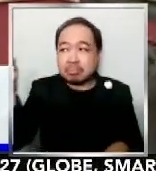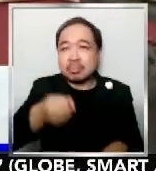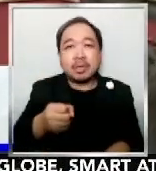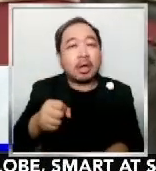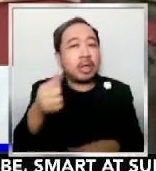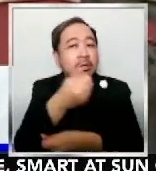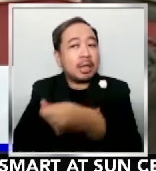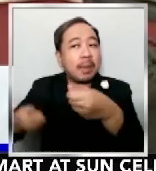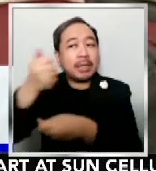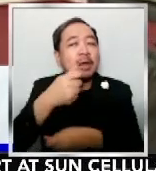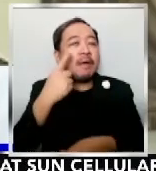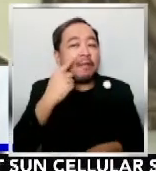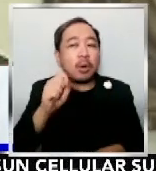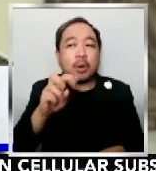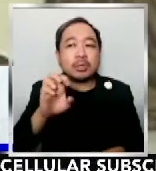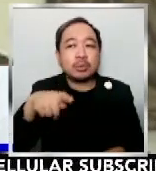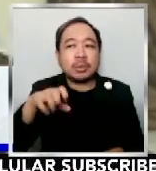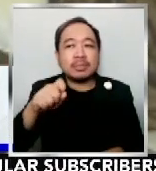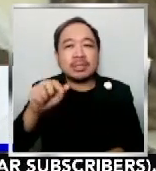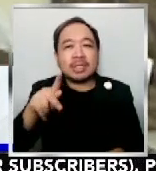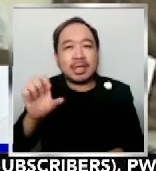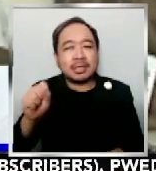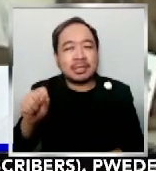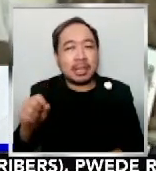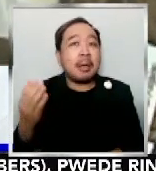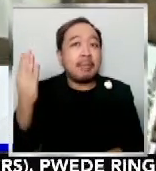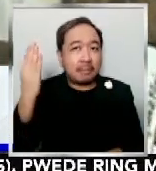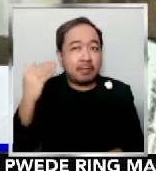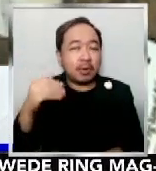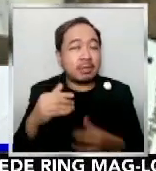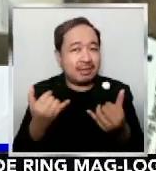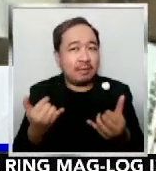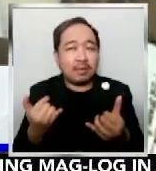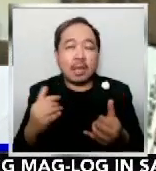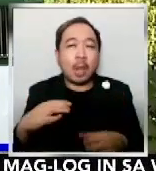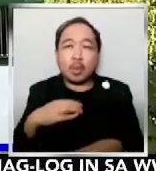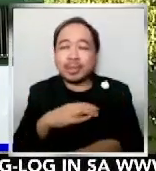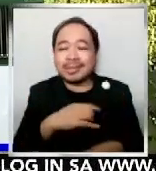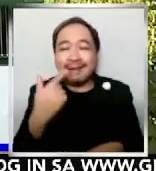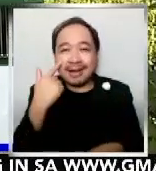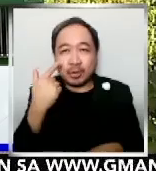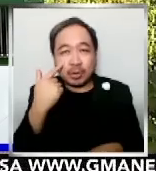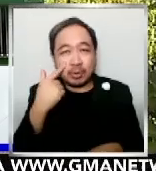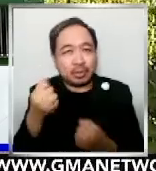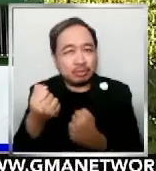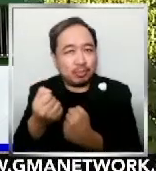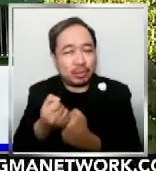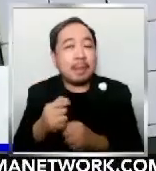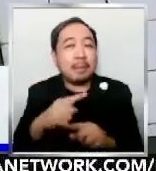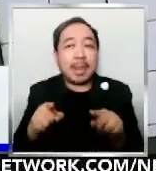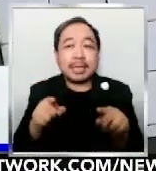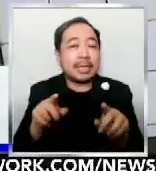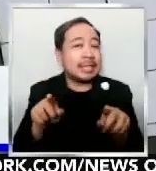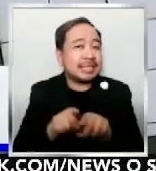Robles, dating LRTA Administrator sa termino ni dating Pangulo at ngay Congresswoman Gloria Macapagal Arroyo. Pero tulad ng sa Department of Energy